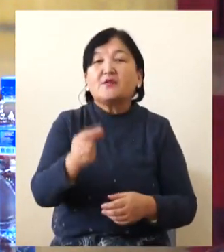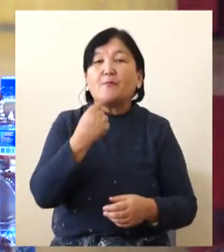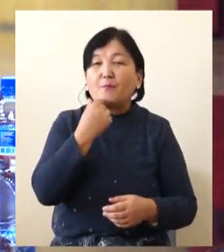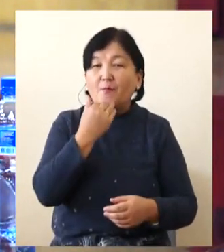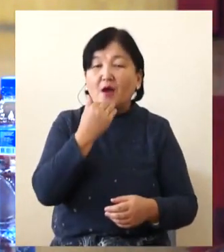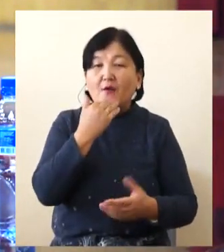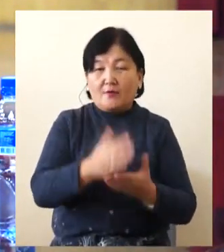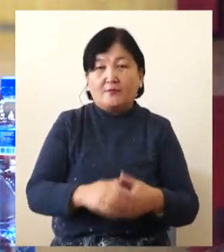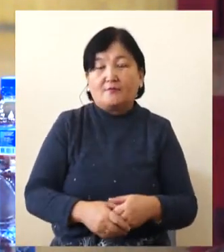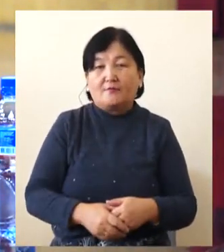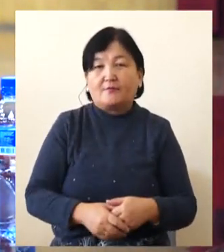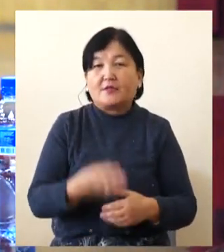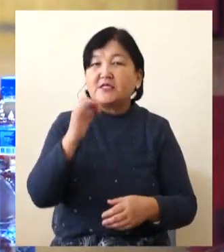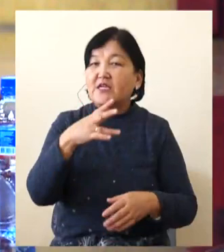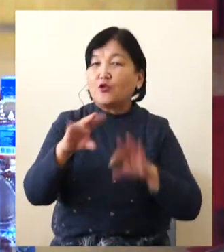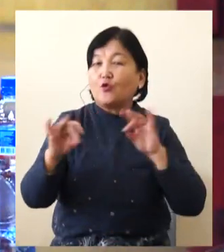Янз бүрийн шалтгаан.